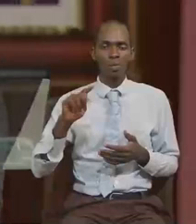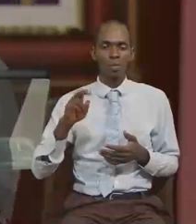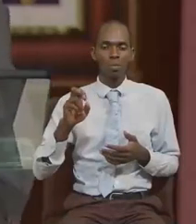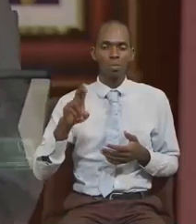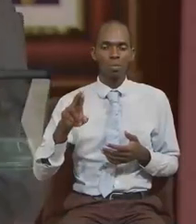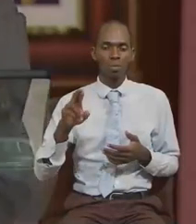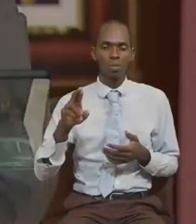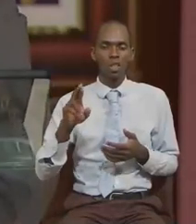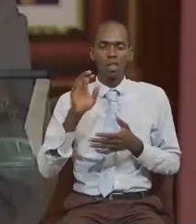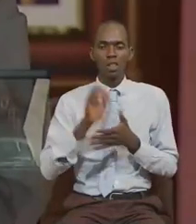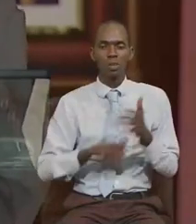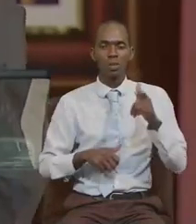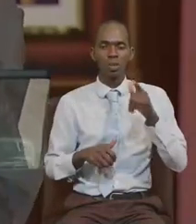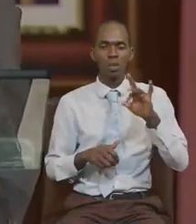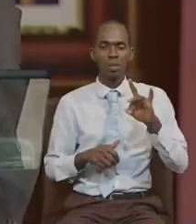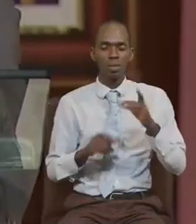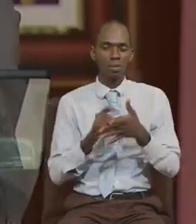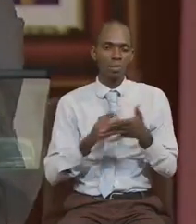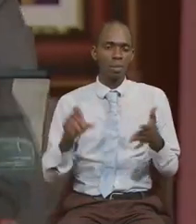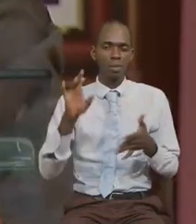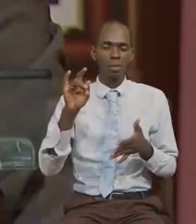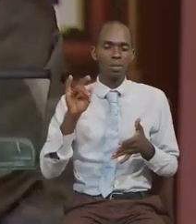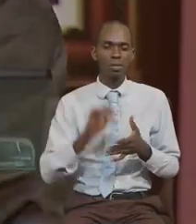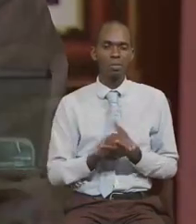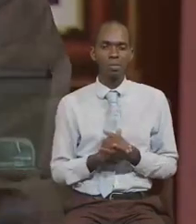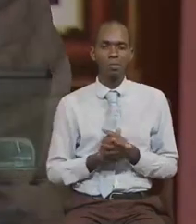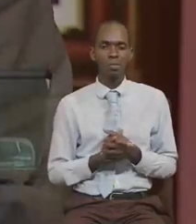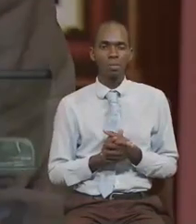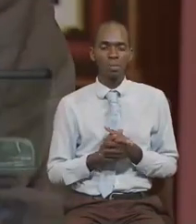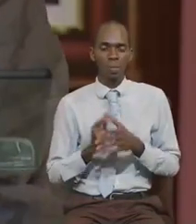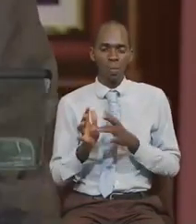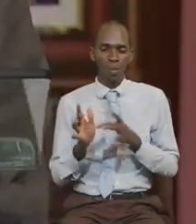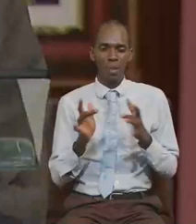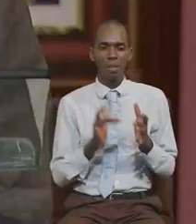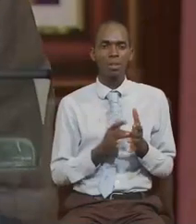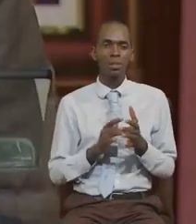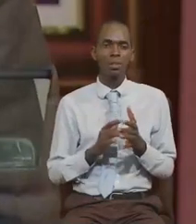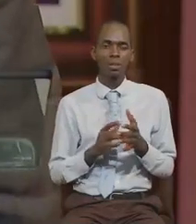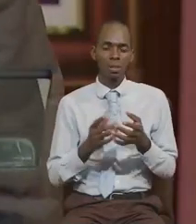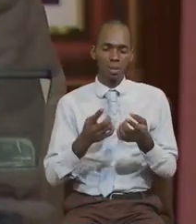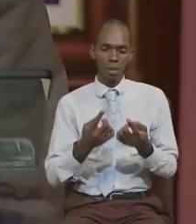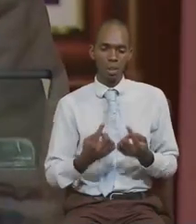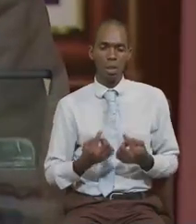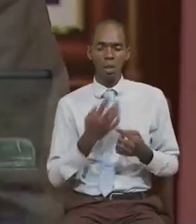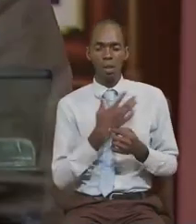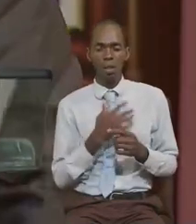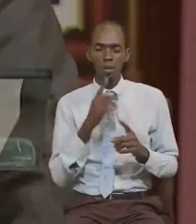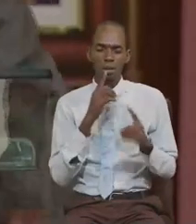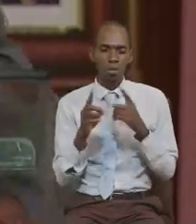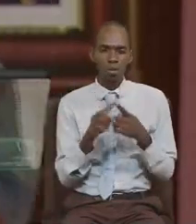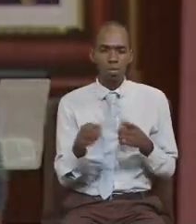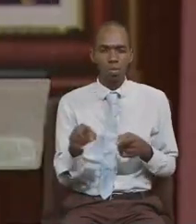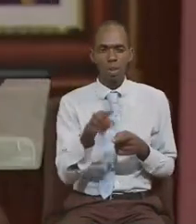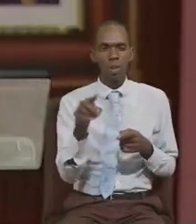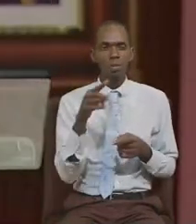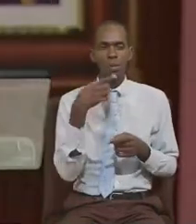28, verset 18. Jésus s'étant approché, leur parla ainsi.